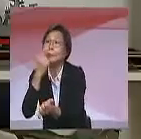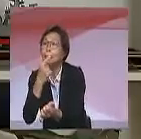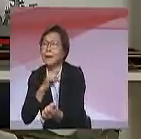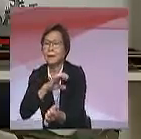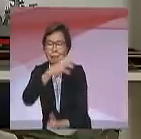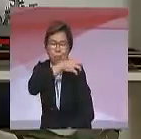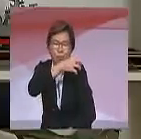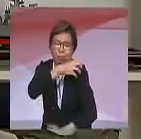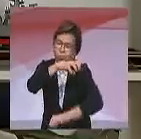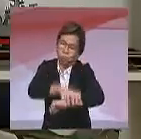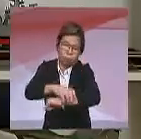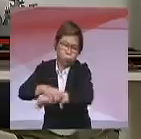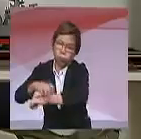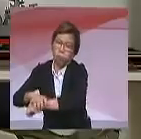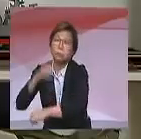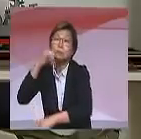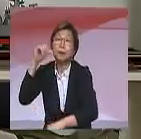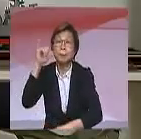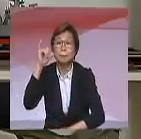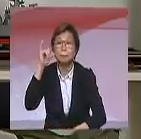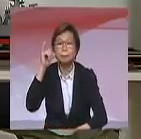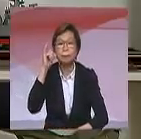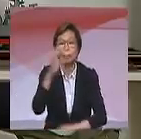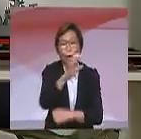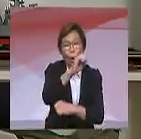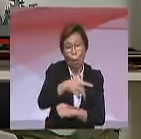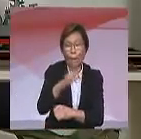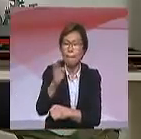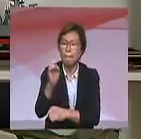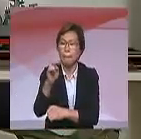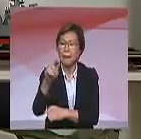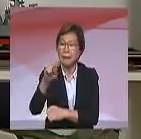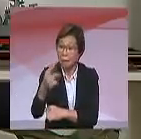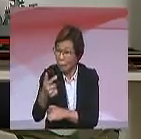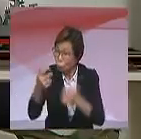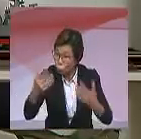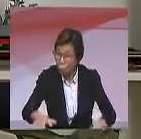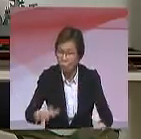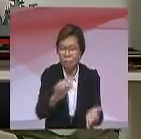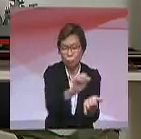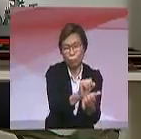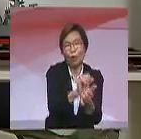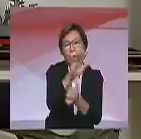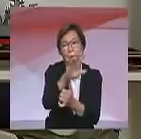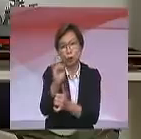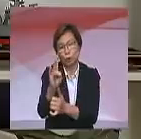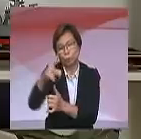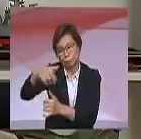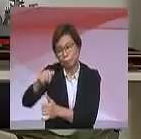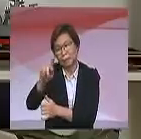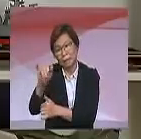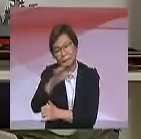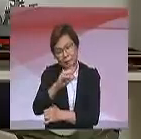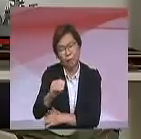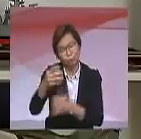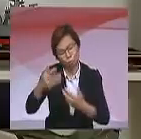berkuasa. Semalam sahaja, Ops Benteng telah berjaya menahan 57 parti